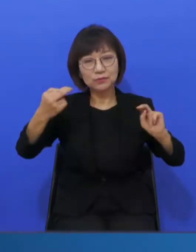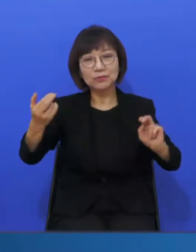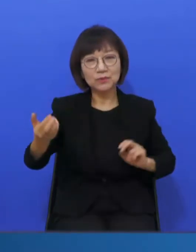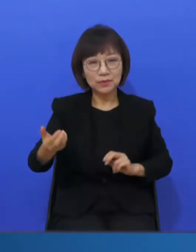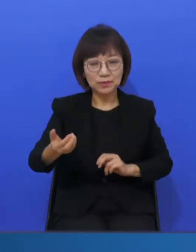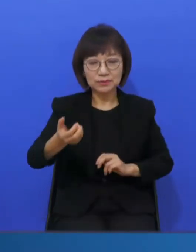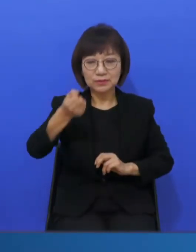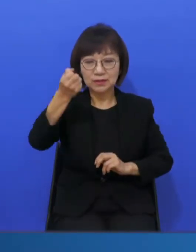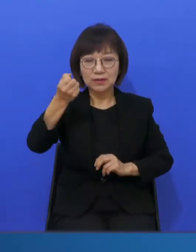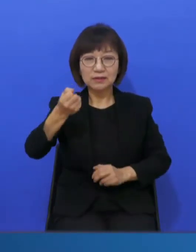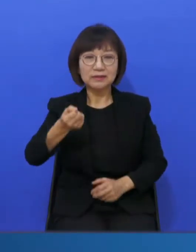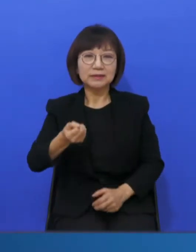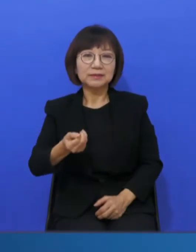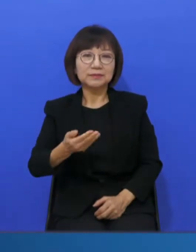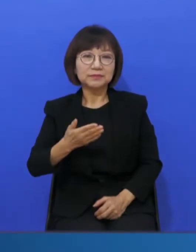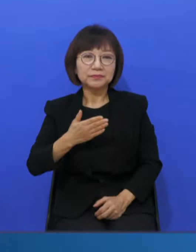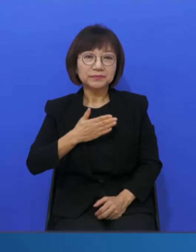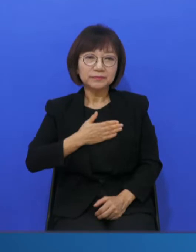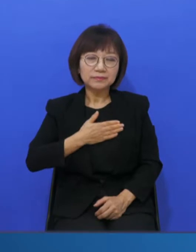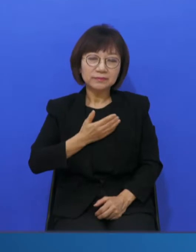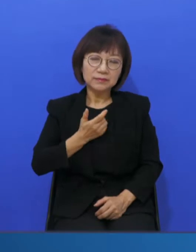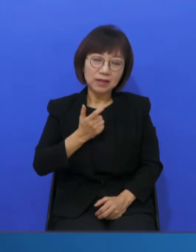사랑 주소서.